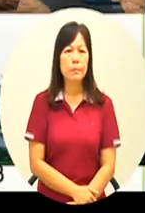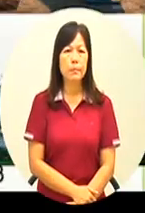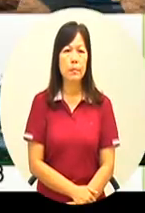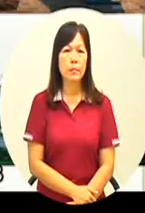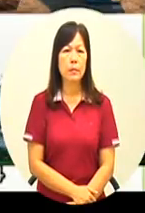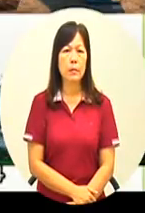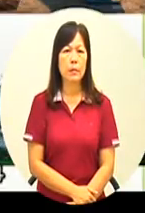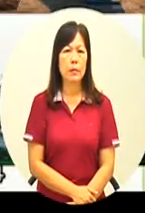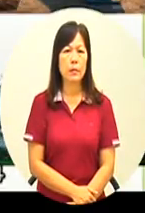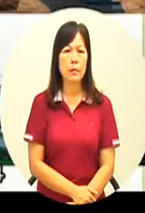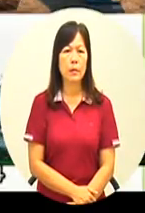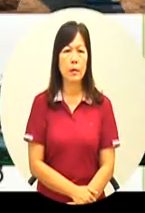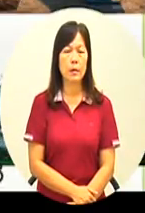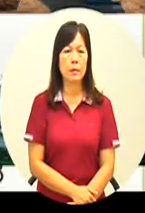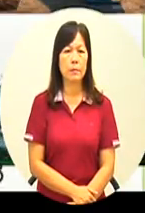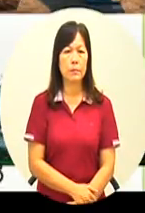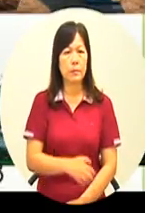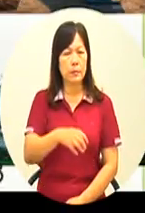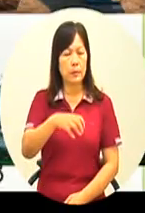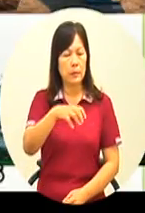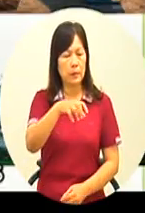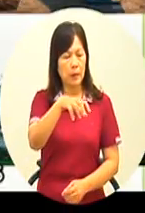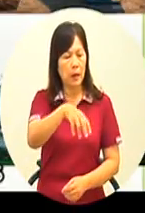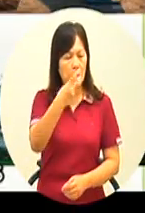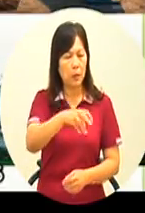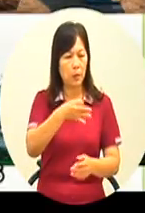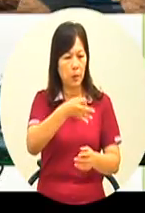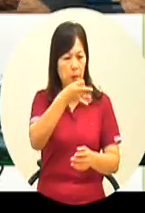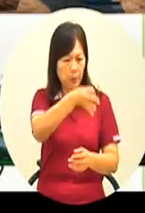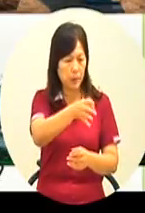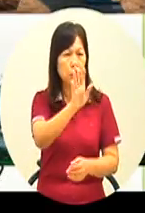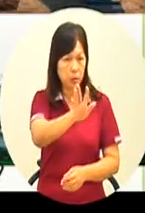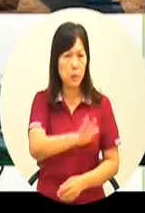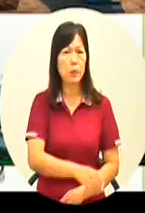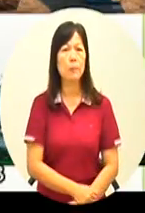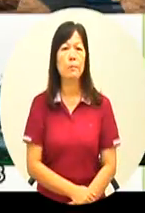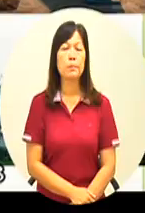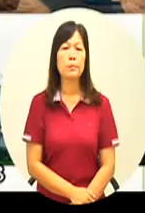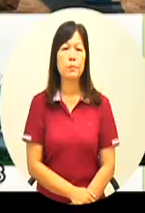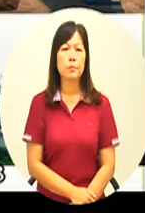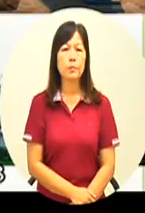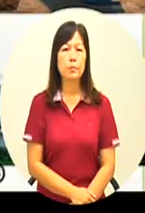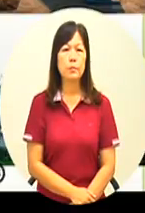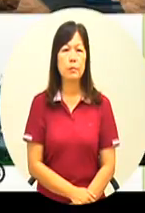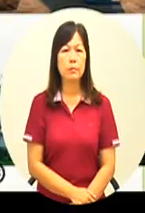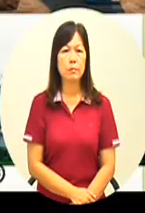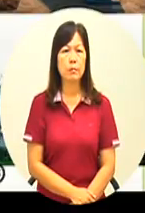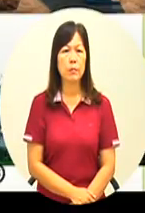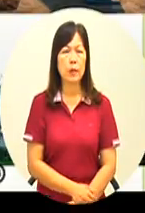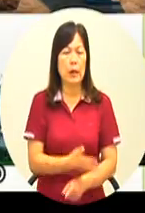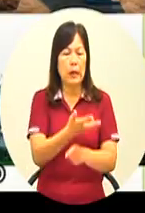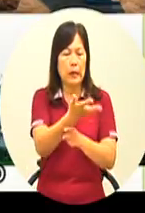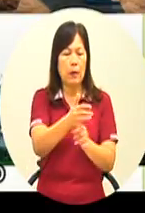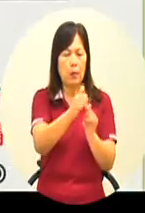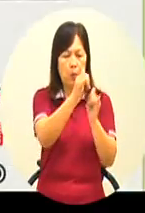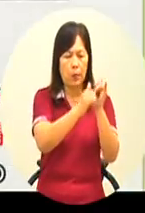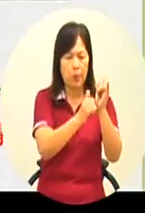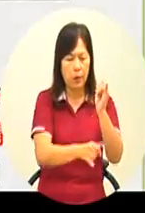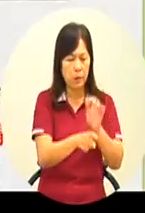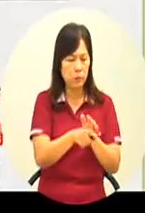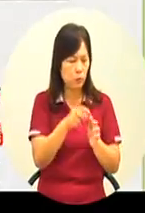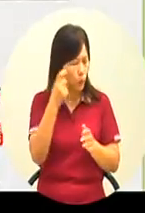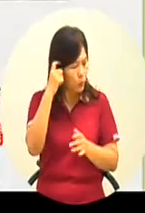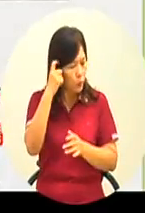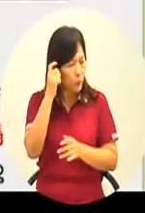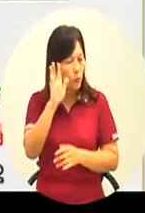里面的点点哈，我老写这个往生者的哈，这个爷名啊，来和这个后一代的点点来自己追